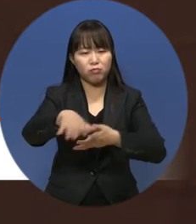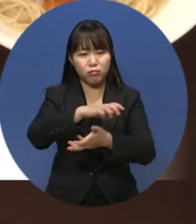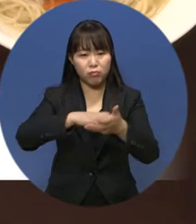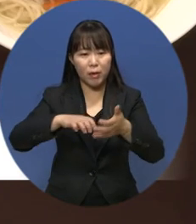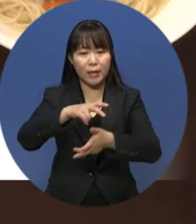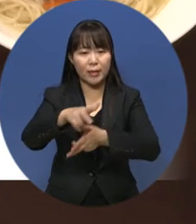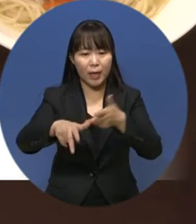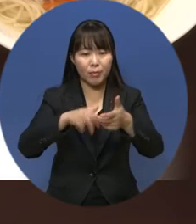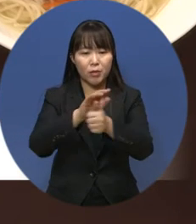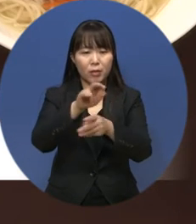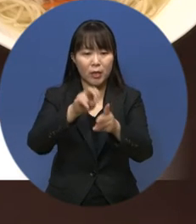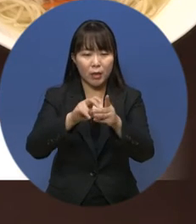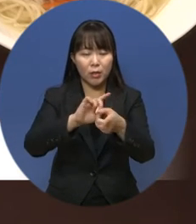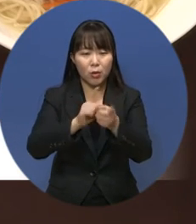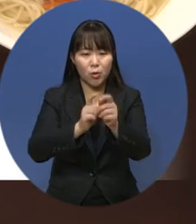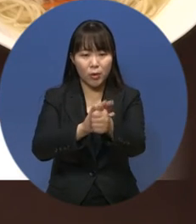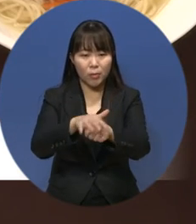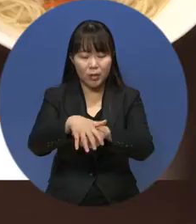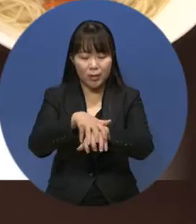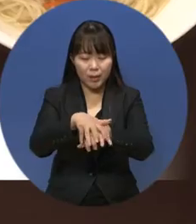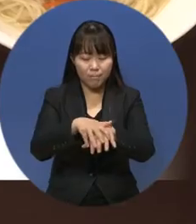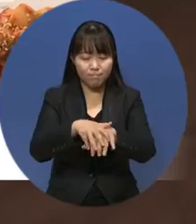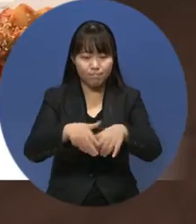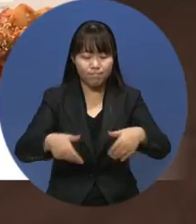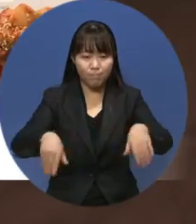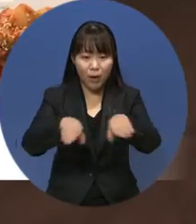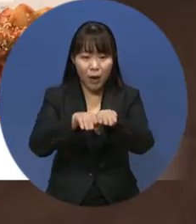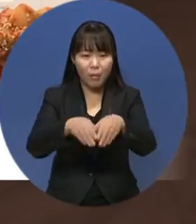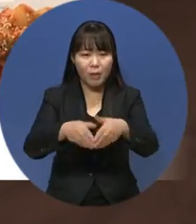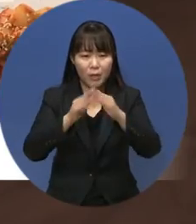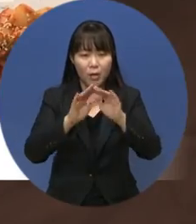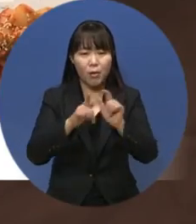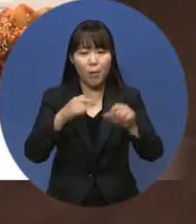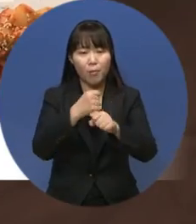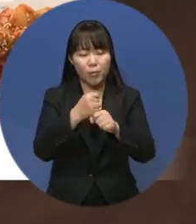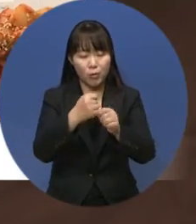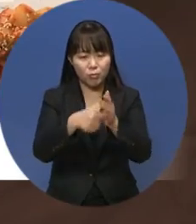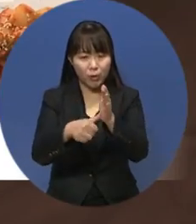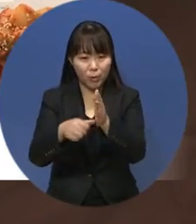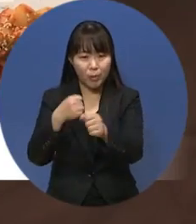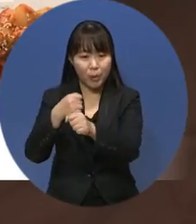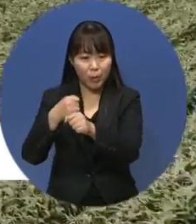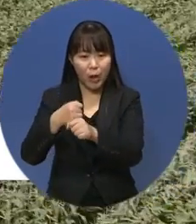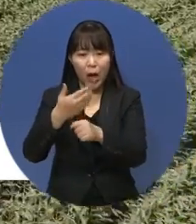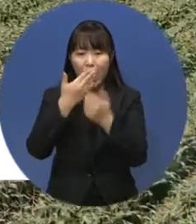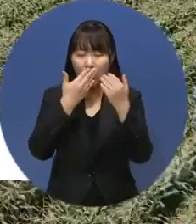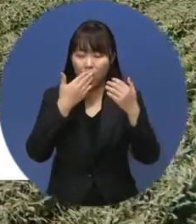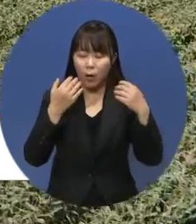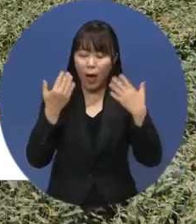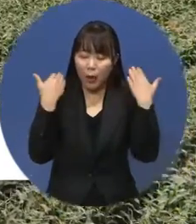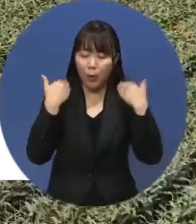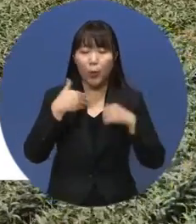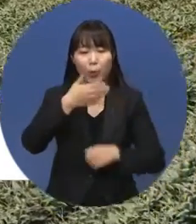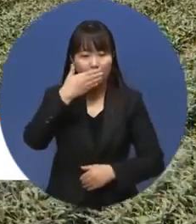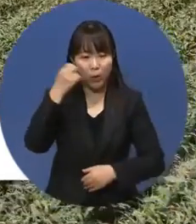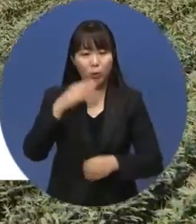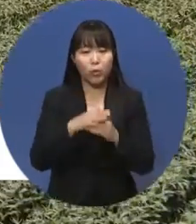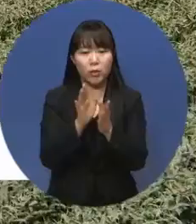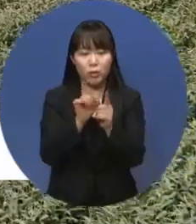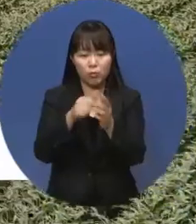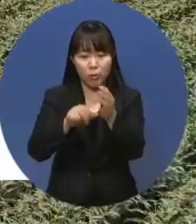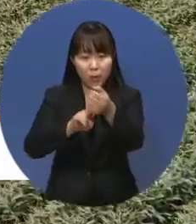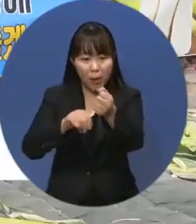센터 등과 협력체계를 구축해 다양한 가공 제품을 개발하고 학교 급식과 로컬푸드 직매장